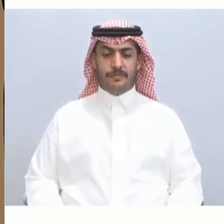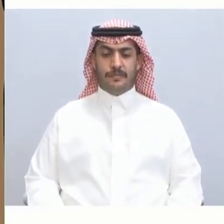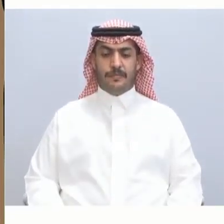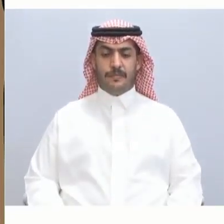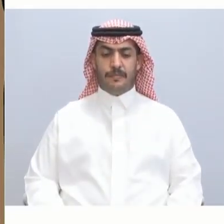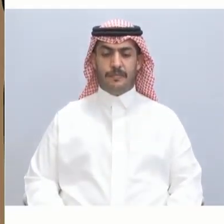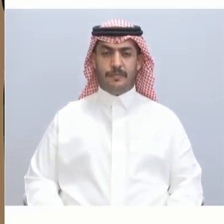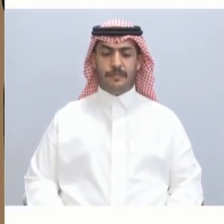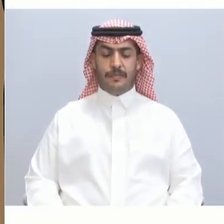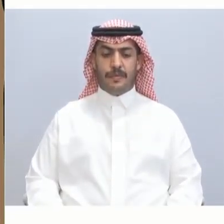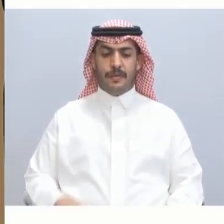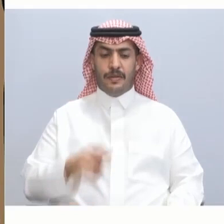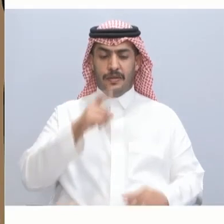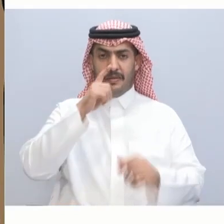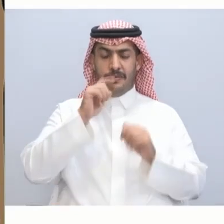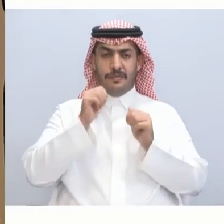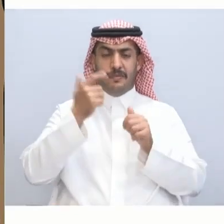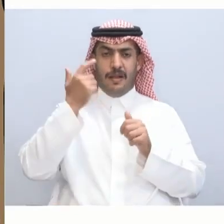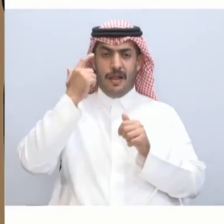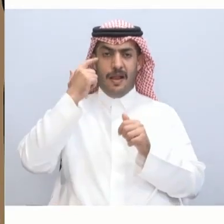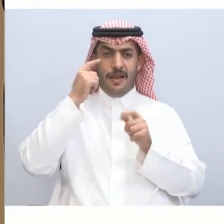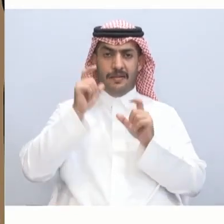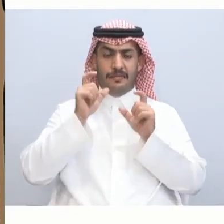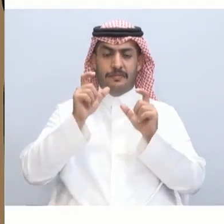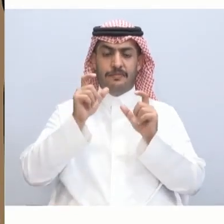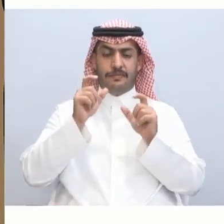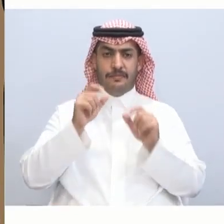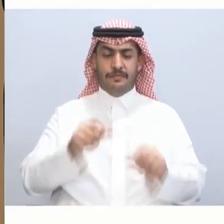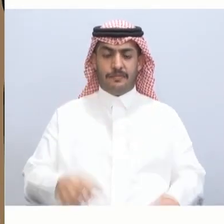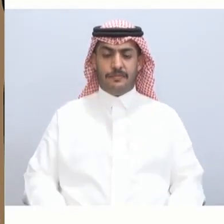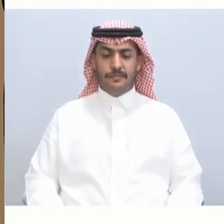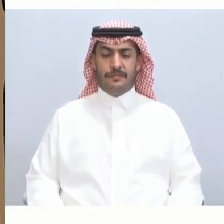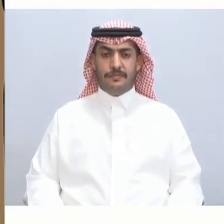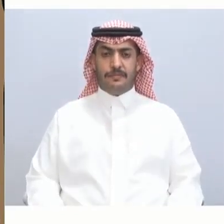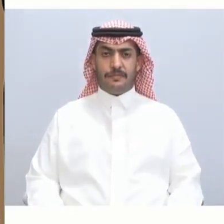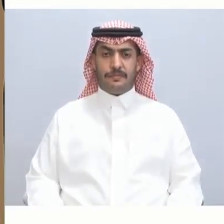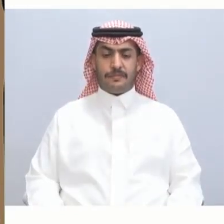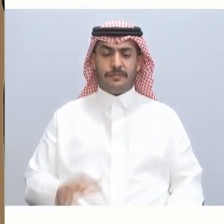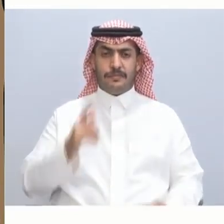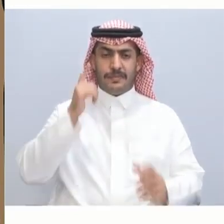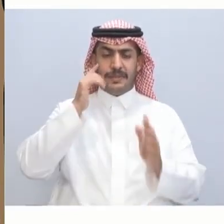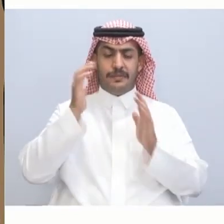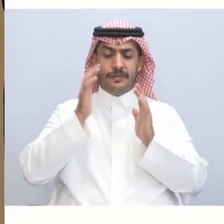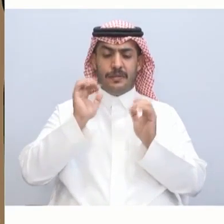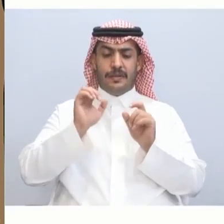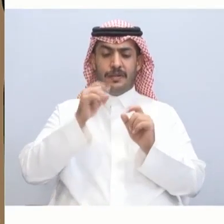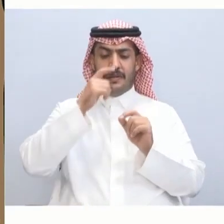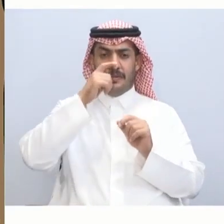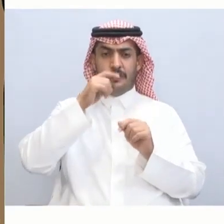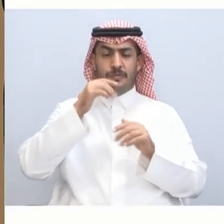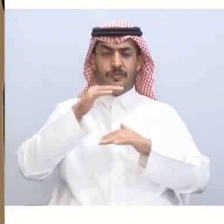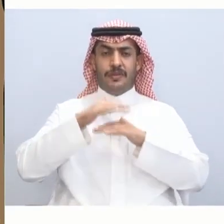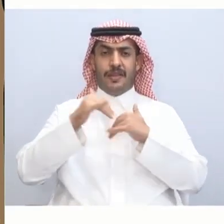مؤشرات اختراق الضغوط الدفاع على مستوى عقولنا مؤشرات اختراق الضغوط للدفاع على